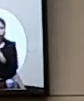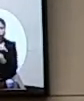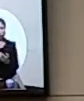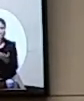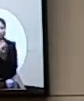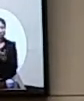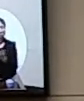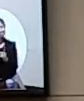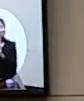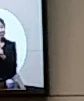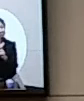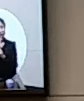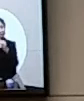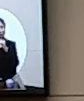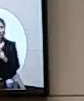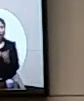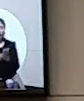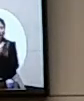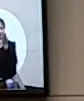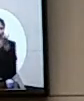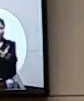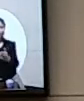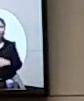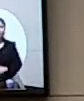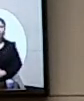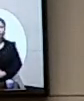일부 개정 조례안을 일괄 상정합니다.